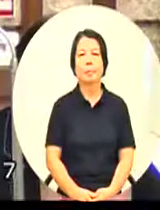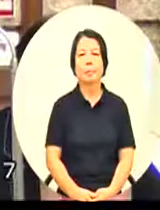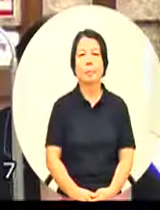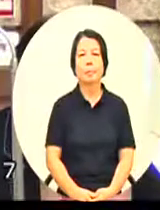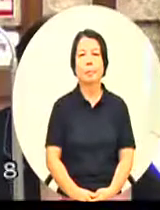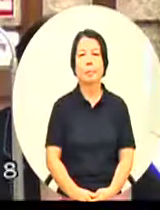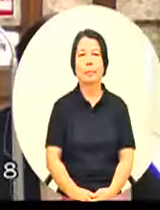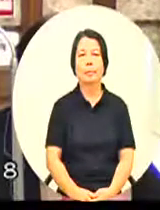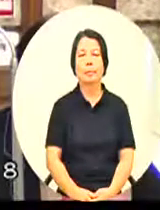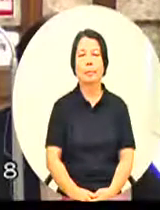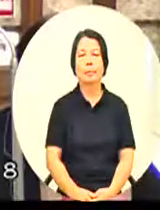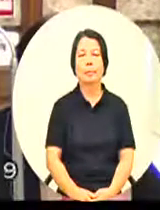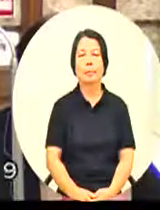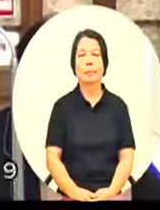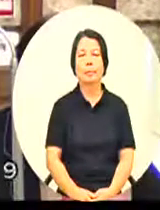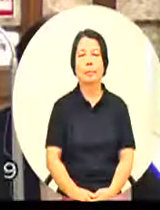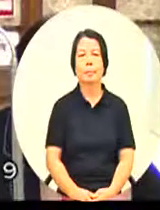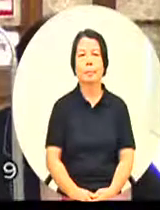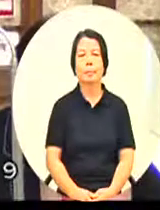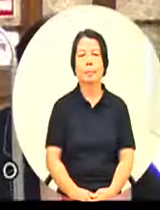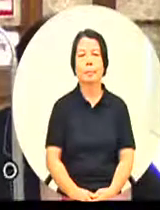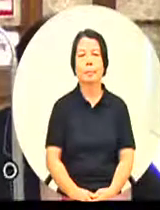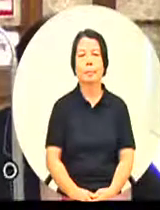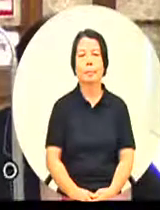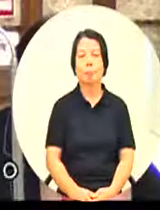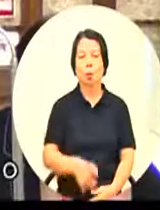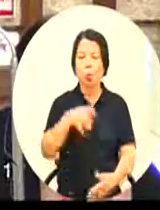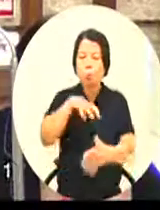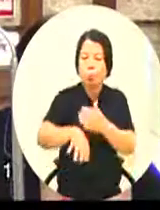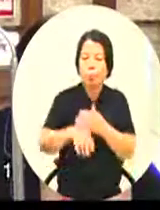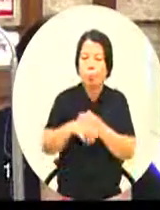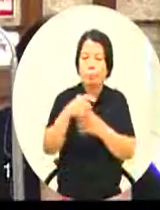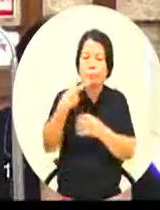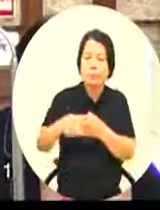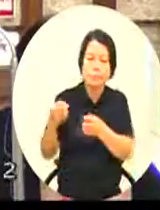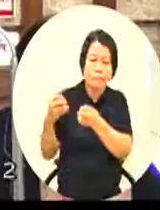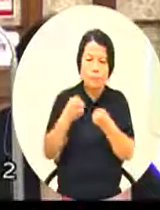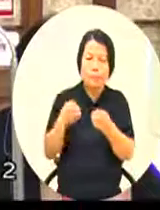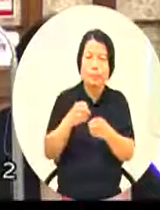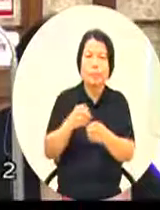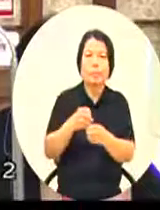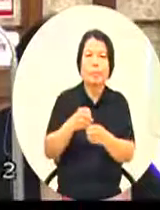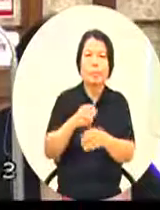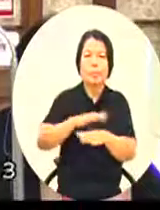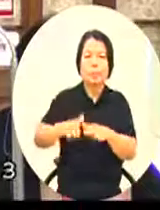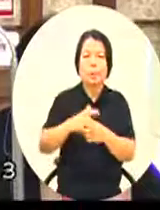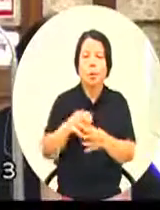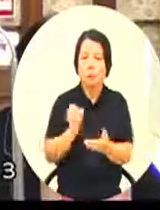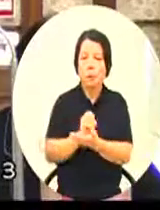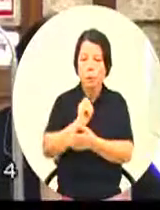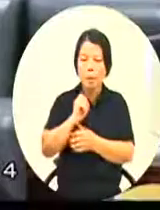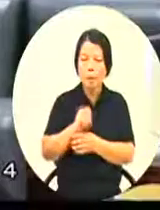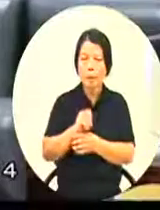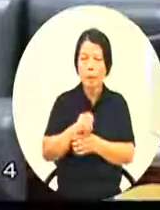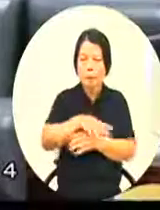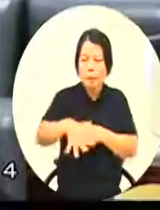我们尽快来处理，好吧？我们内部再讨论一下，因为这个部分我必须再跟内部报告一下。哎，